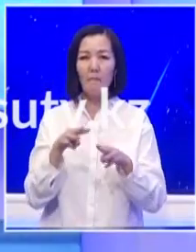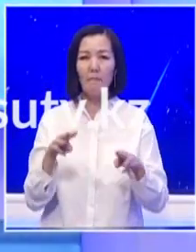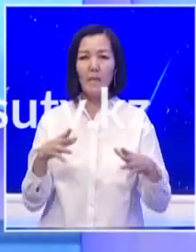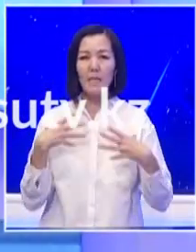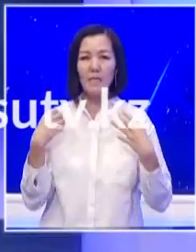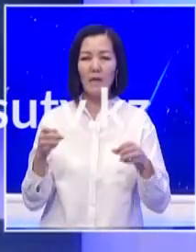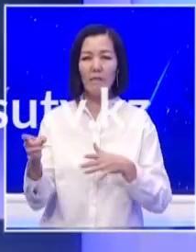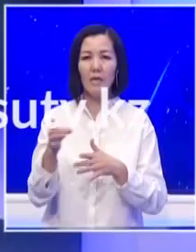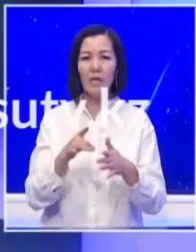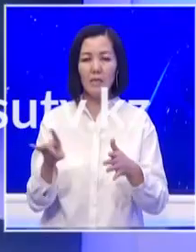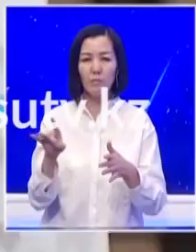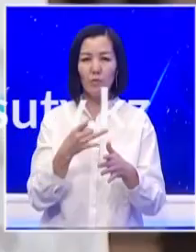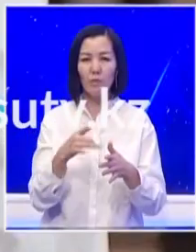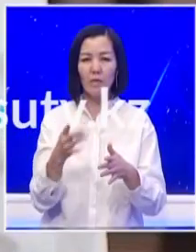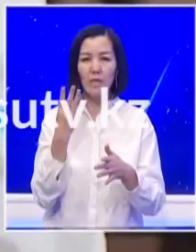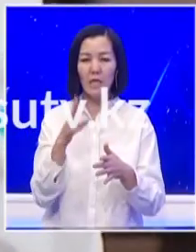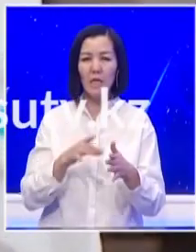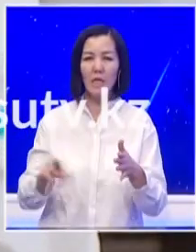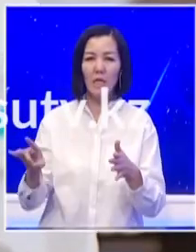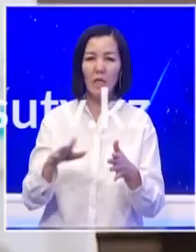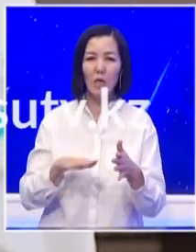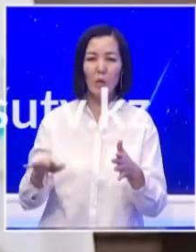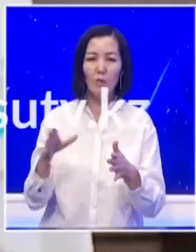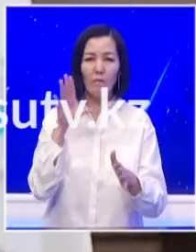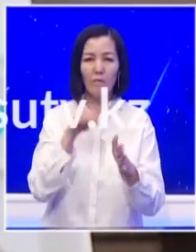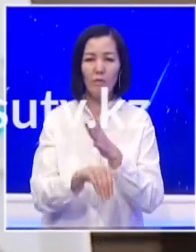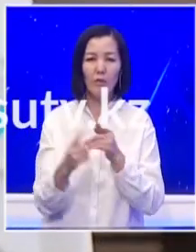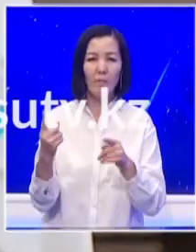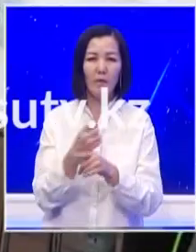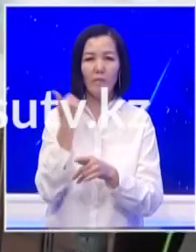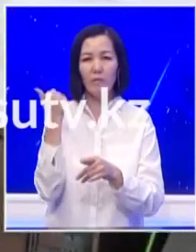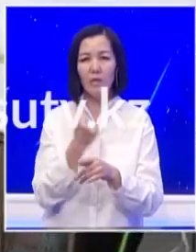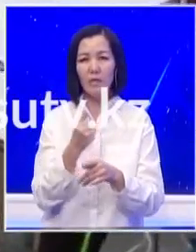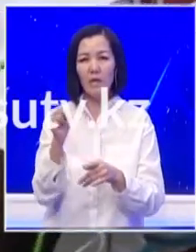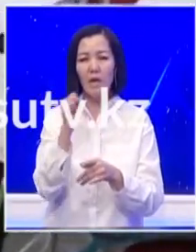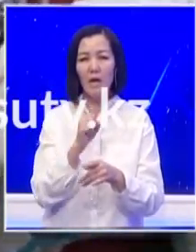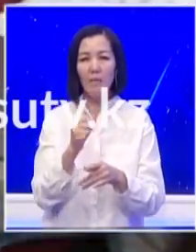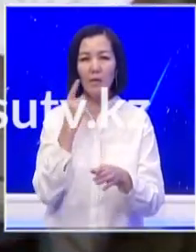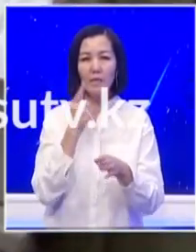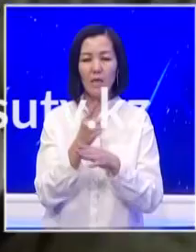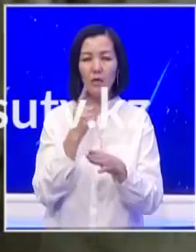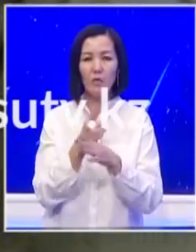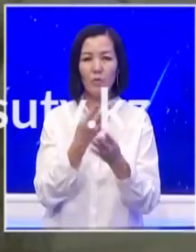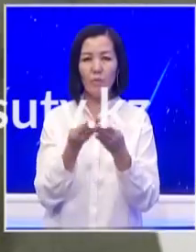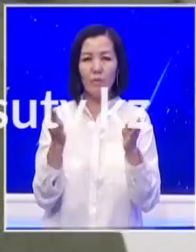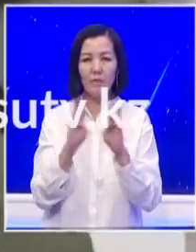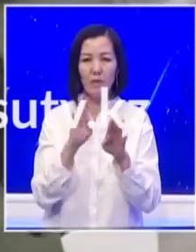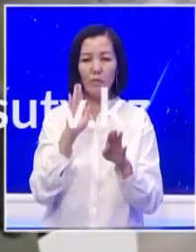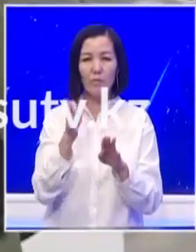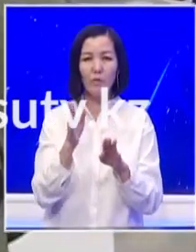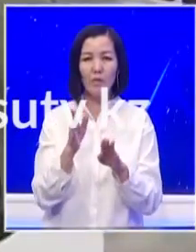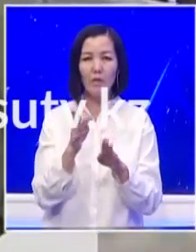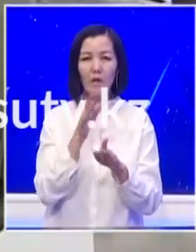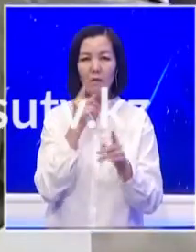Три региона на востоке страны, включая столицу Вену, в первую неделю апреля закроют на жесткий пасхальный карантин. В этот